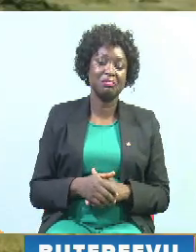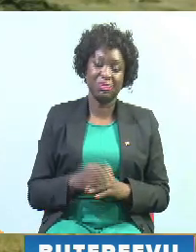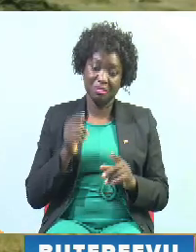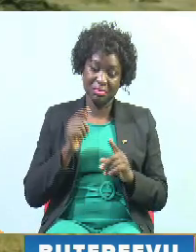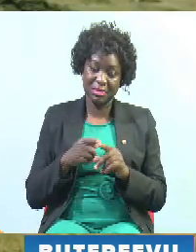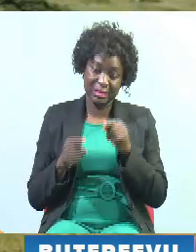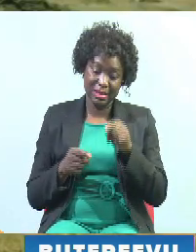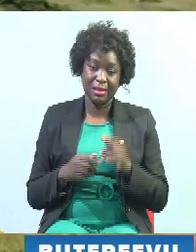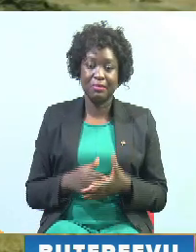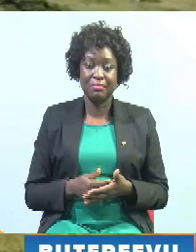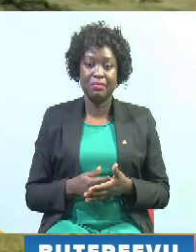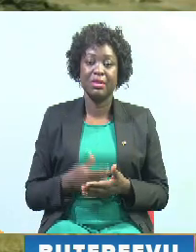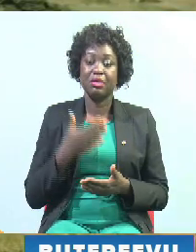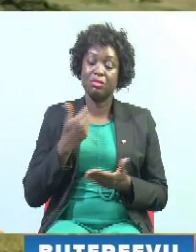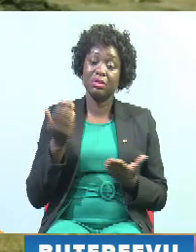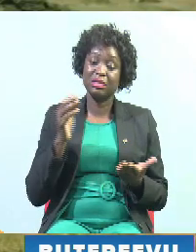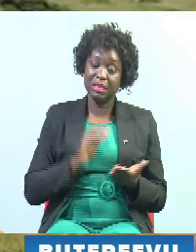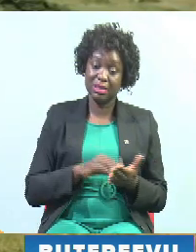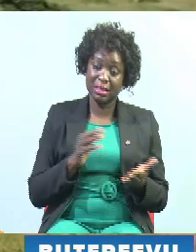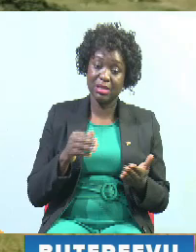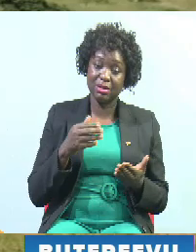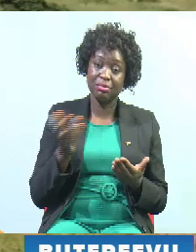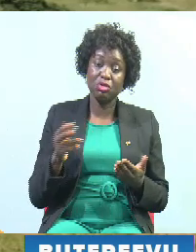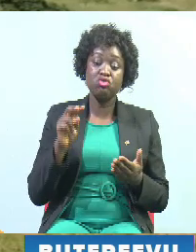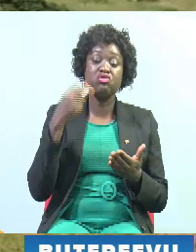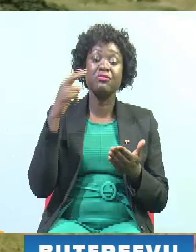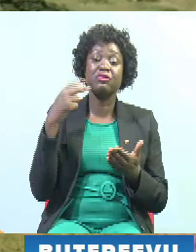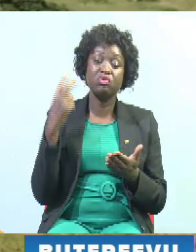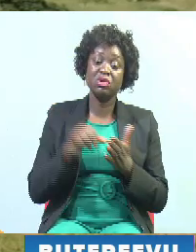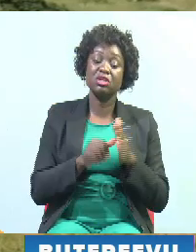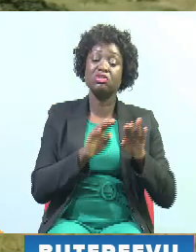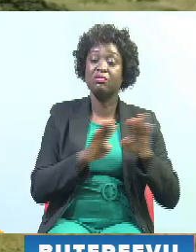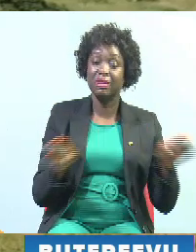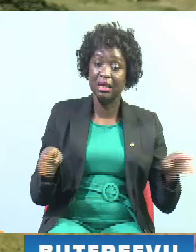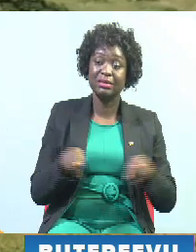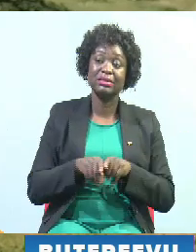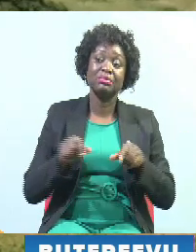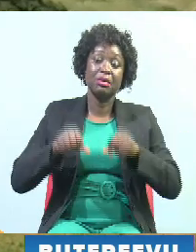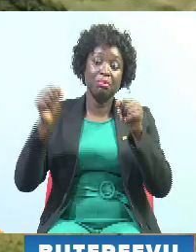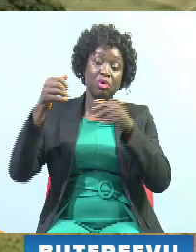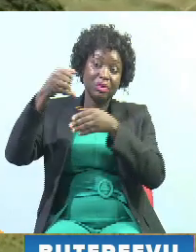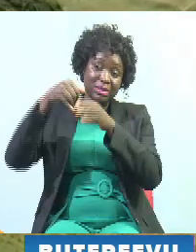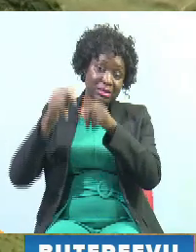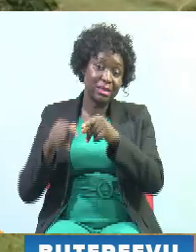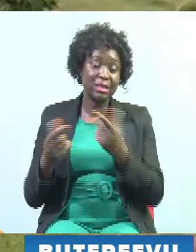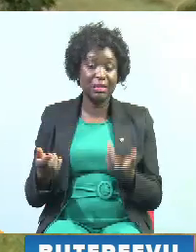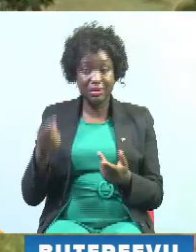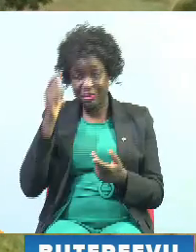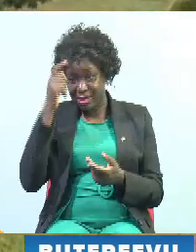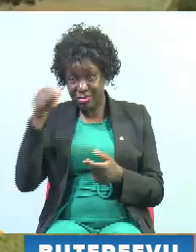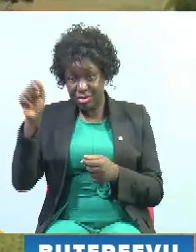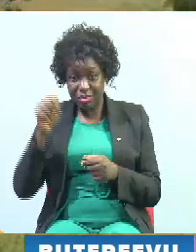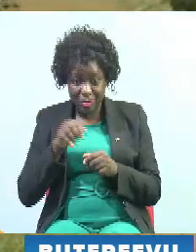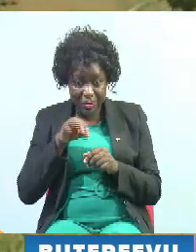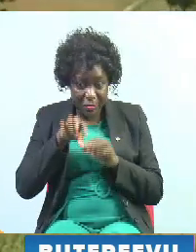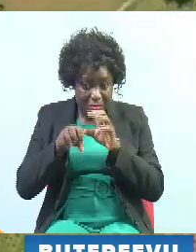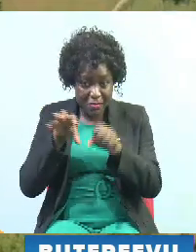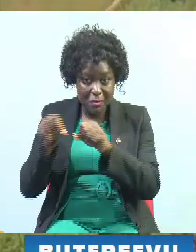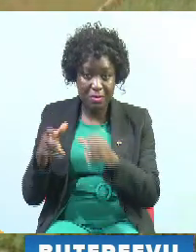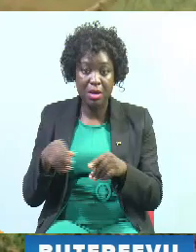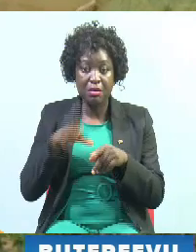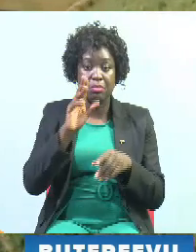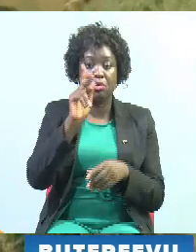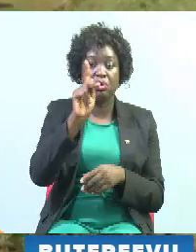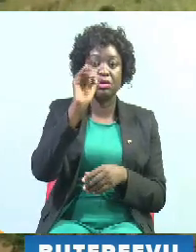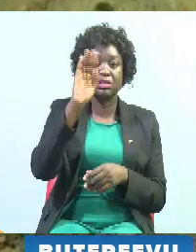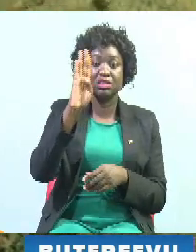waliwo obwetaavu bw'okuddamu okukenneenya ensonga z'ettaka gavumenti n'abakulu mu gavumenti munda gye bafudde omugano okuleza okusinga Kiboga,